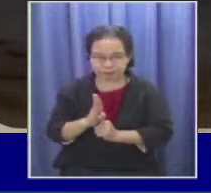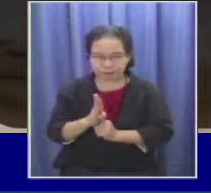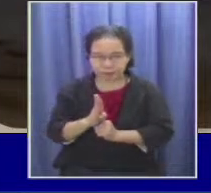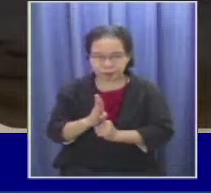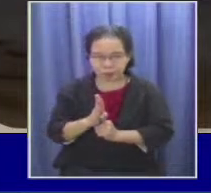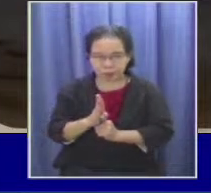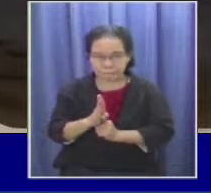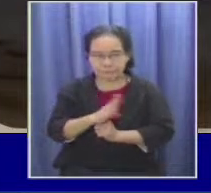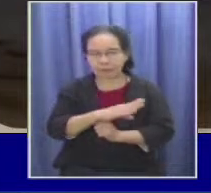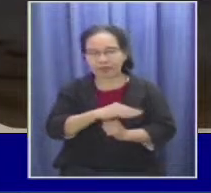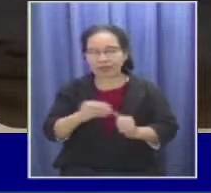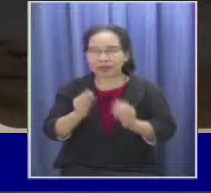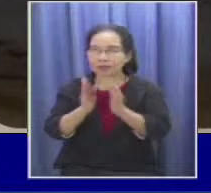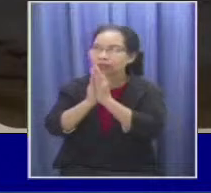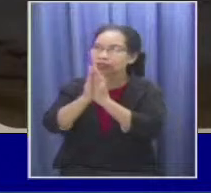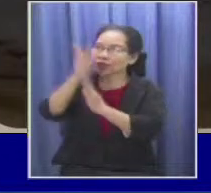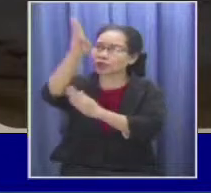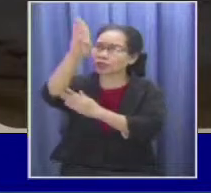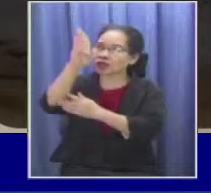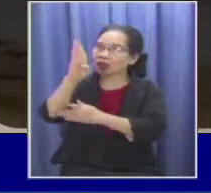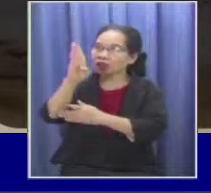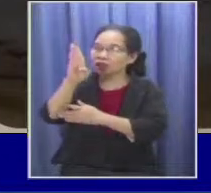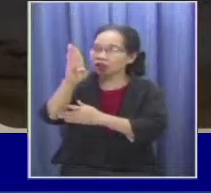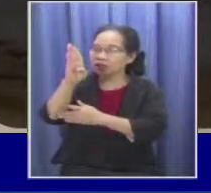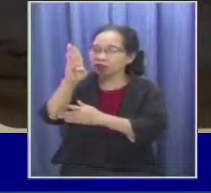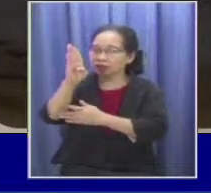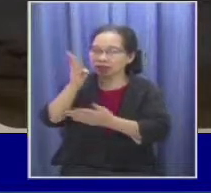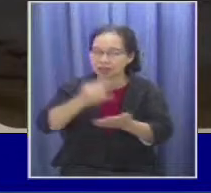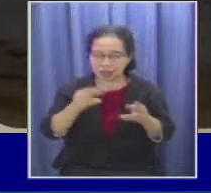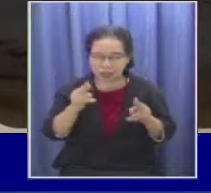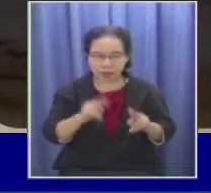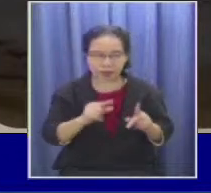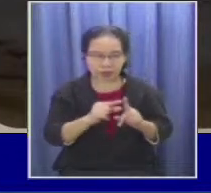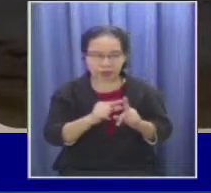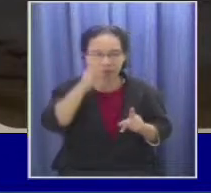nim se de esinya gidie ni arehwemu Wanyankopon mu a